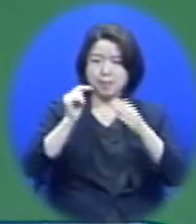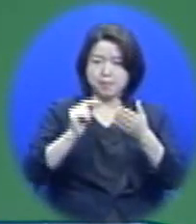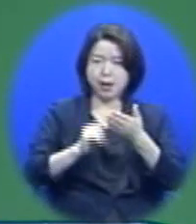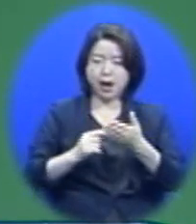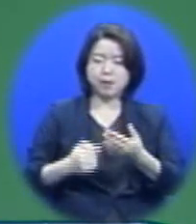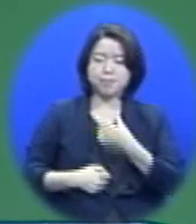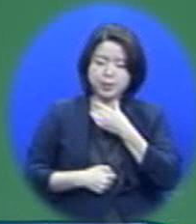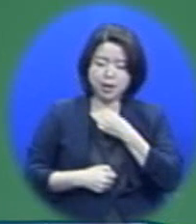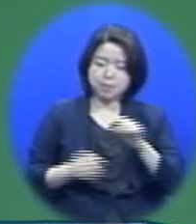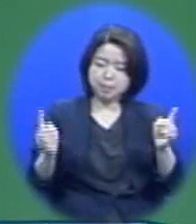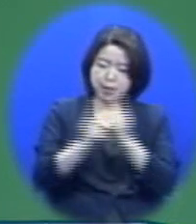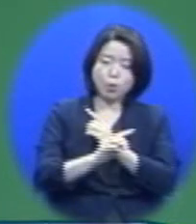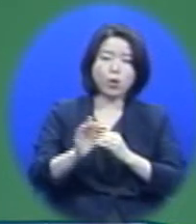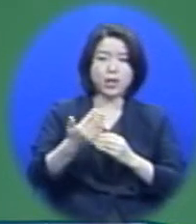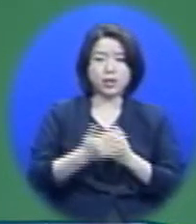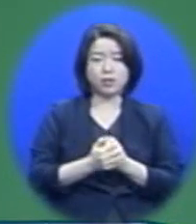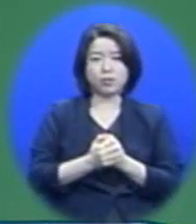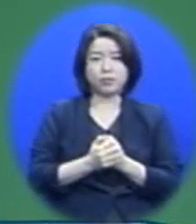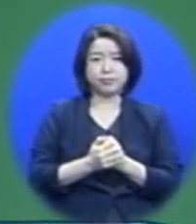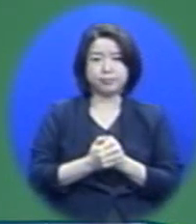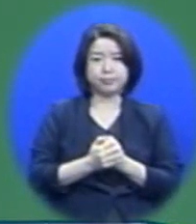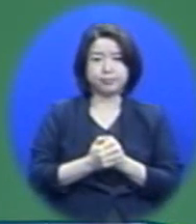갈망을 바꾸셔야 돼요.